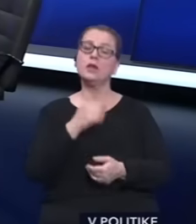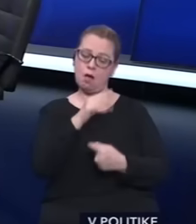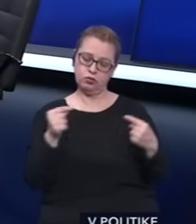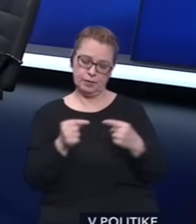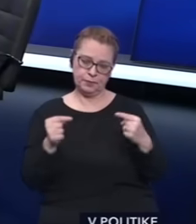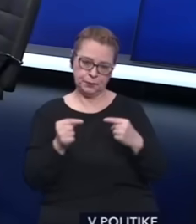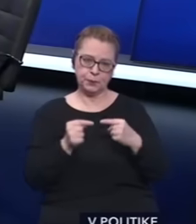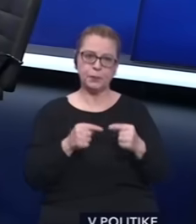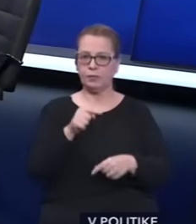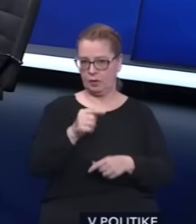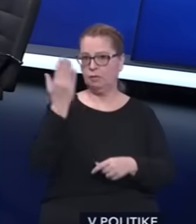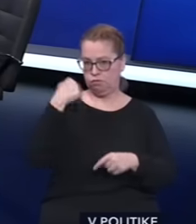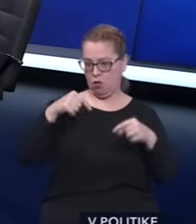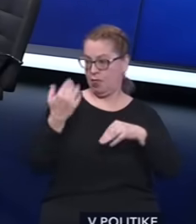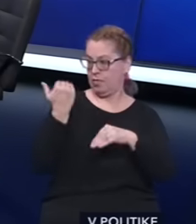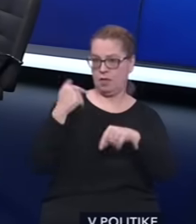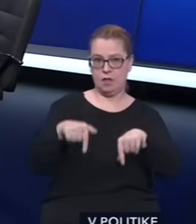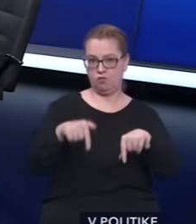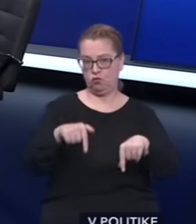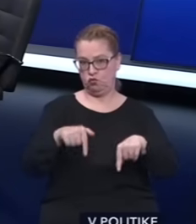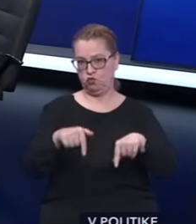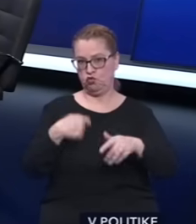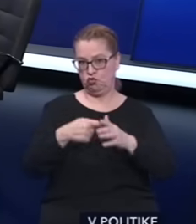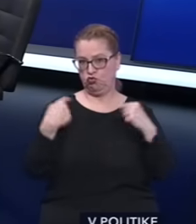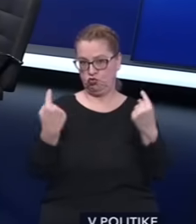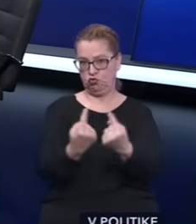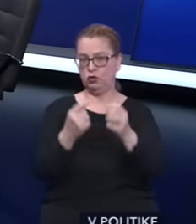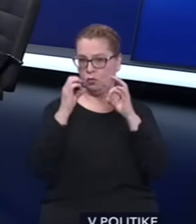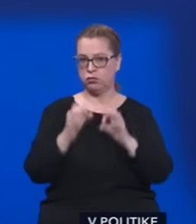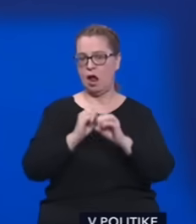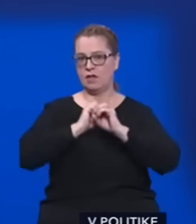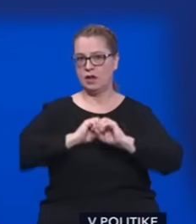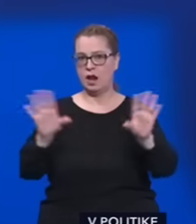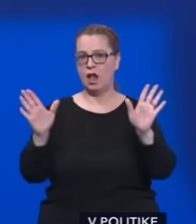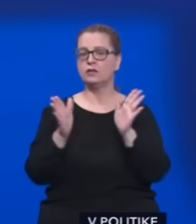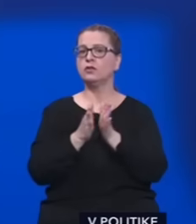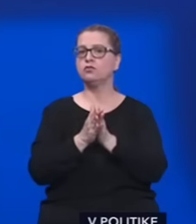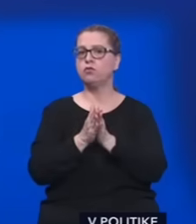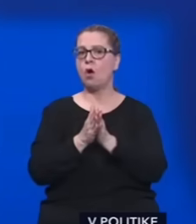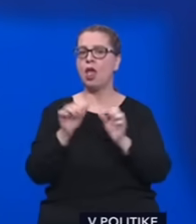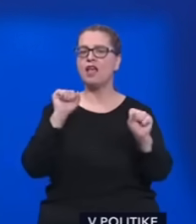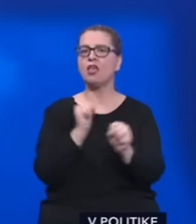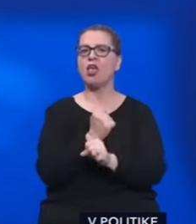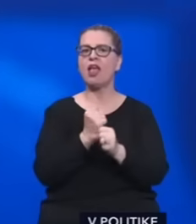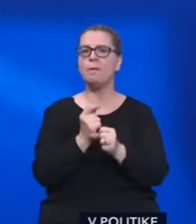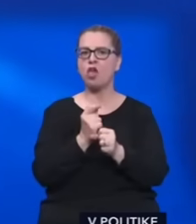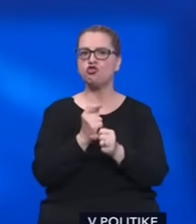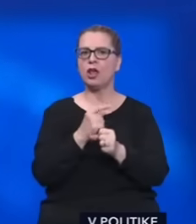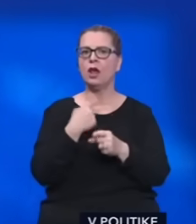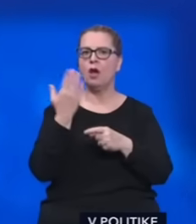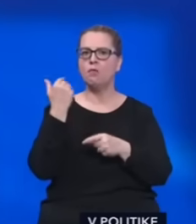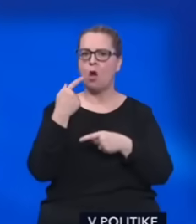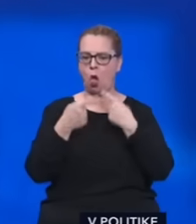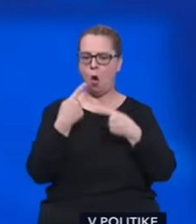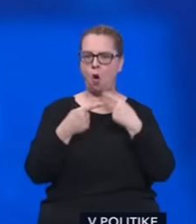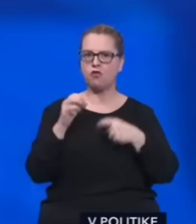spomenuli, sedeli ste tu pred pár dňami v tomto štúdiu práve v relácii s Ďurďom Dimešim, ktorý hovoril,